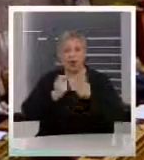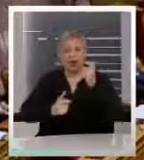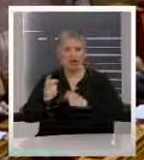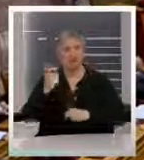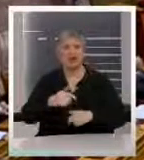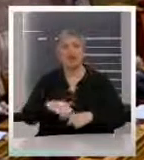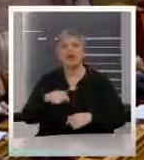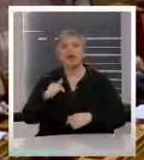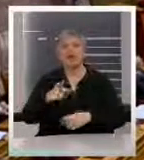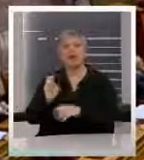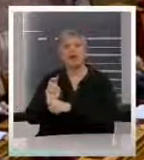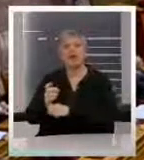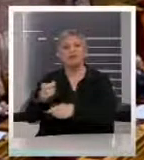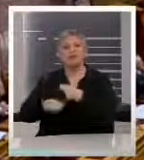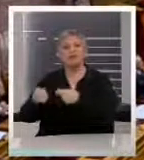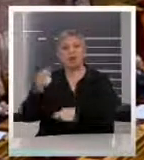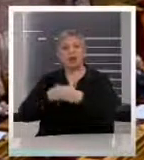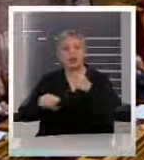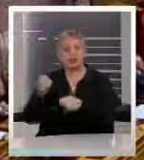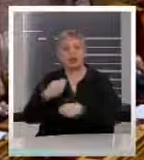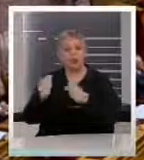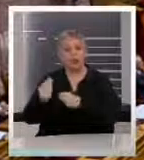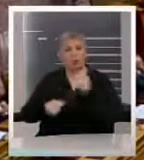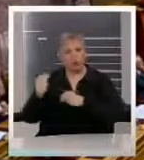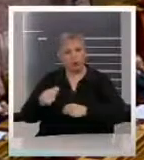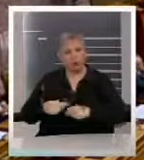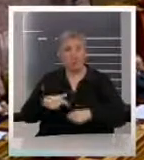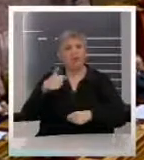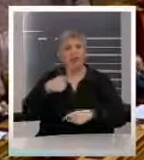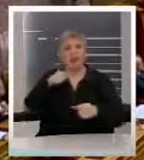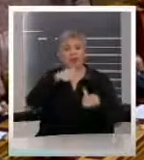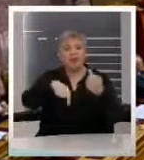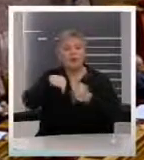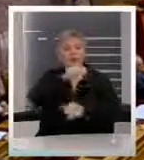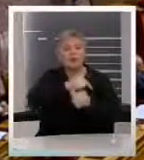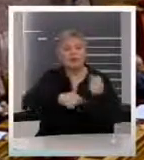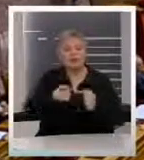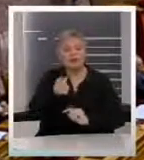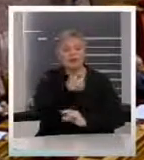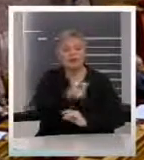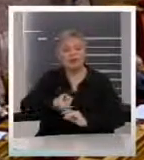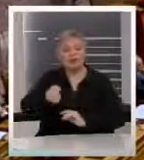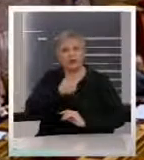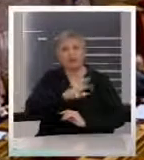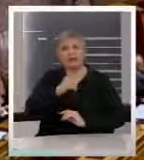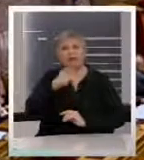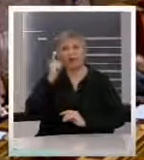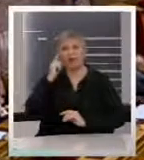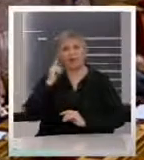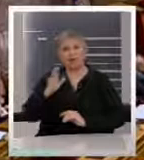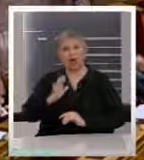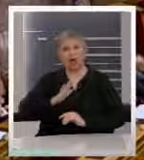επιχειρήσεις πεινάγανε. Αυτή είναι η αλήθεια. Κυρία Βούλτευση, τα μοιράσατε ωραία μεταξύ σας. Και παρακαλώ, νομίζετε ότι ο ελληνικός λαός είναι ηλίθιος. Σταματήστε.